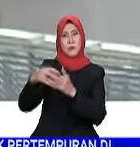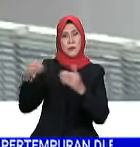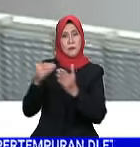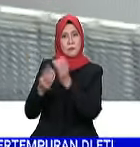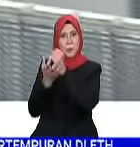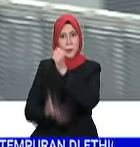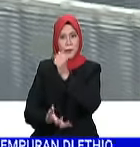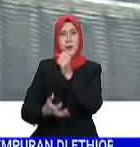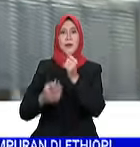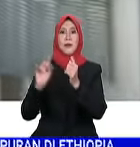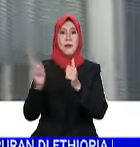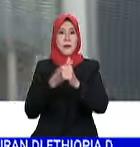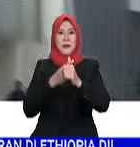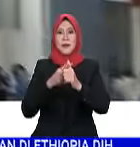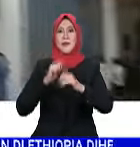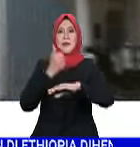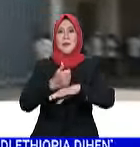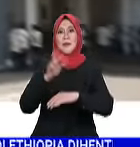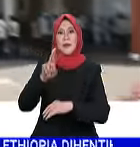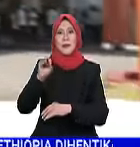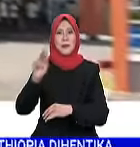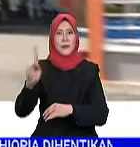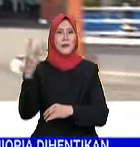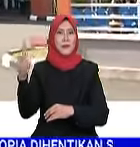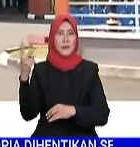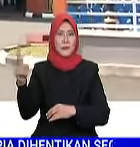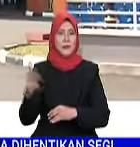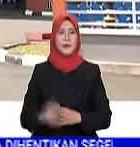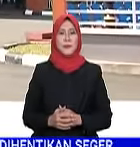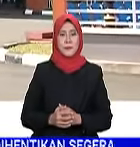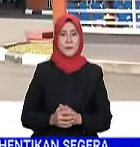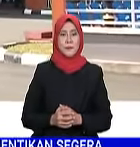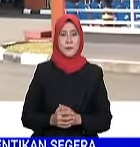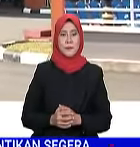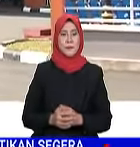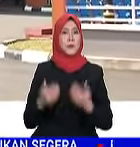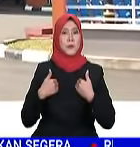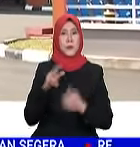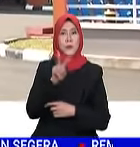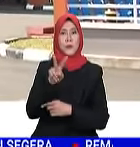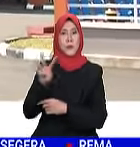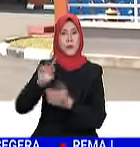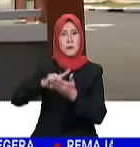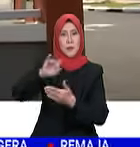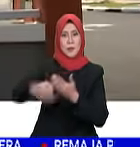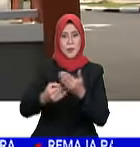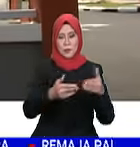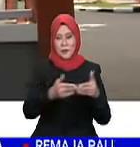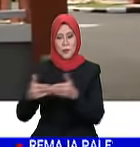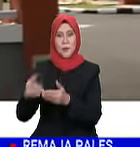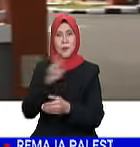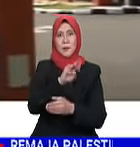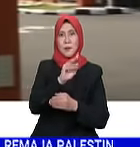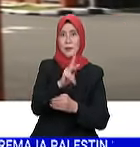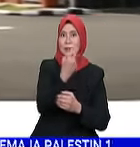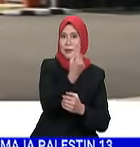menerusi Rolling Plan pertama Rancangan Malaysia ke-12 RMK ke-12. Ia terdiri daripada 24 projek sambungan dari RMK